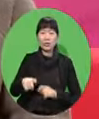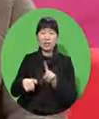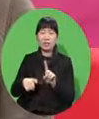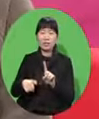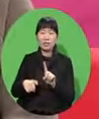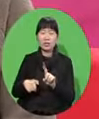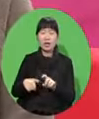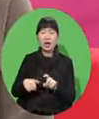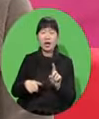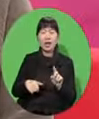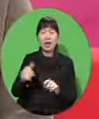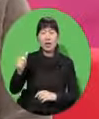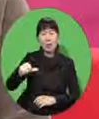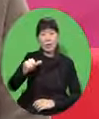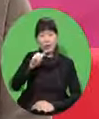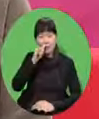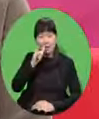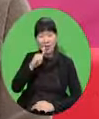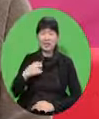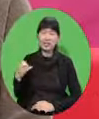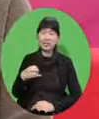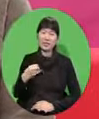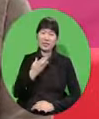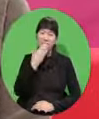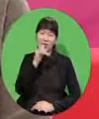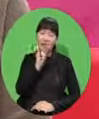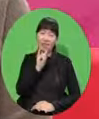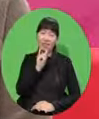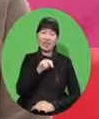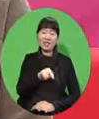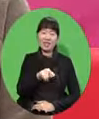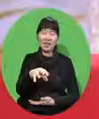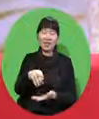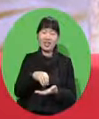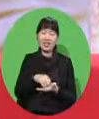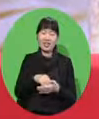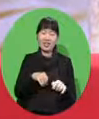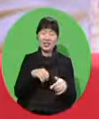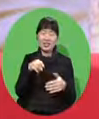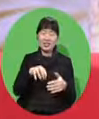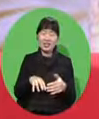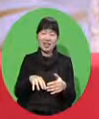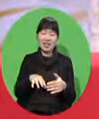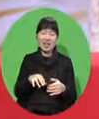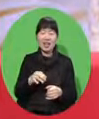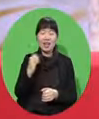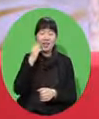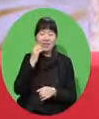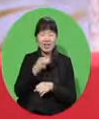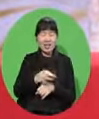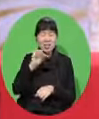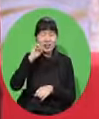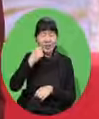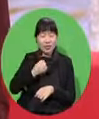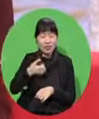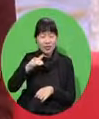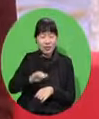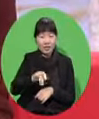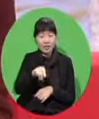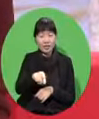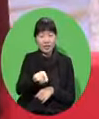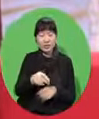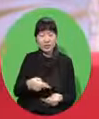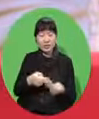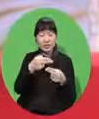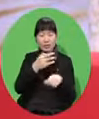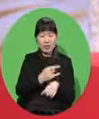그래요? 네. 네. 좀 자주 드시는군요. 하는데 애들이 이거를 가지고 그 안에서 간식 사 먹기도 어려운데 요거를 저축도